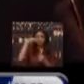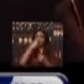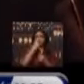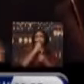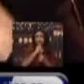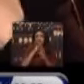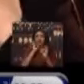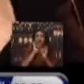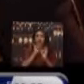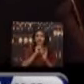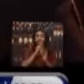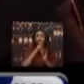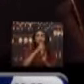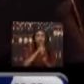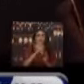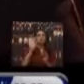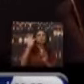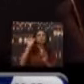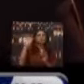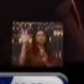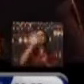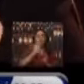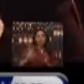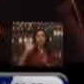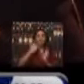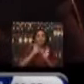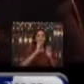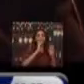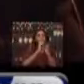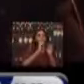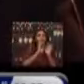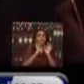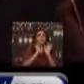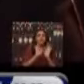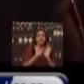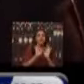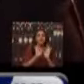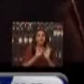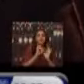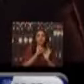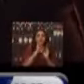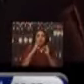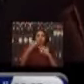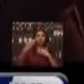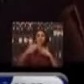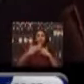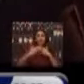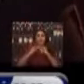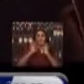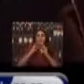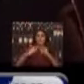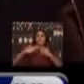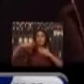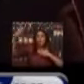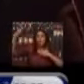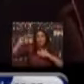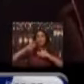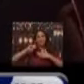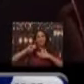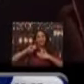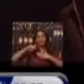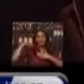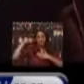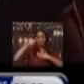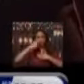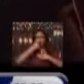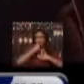يطلع باستمرار يخاطب الشعب، عشان المخاطبه دي بتقربه لينا. وبعدين